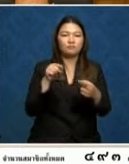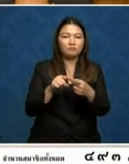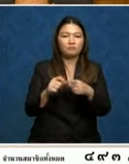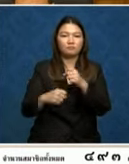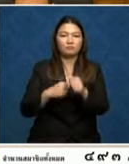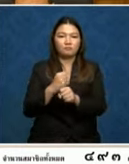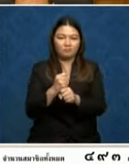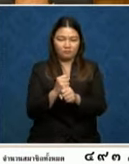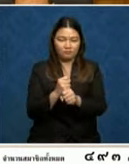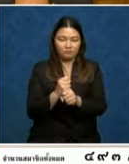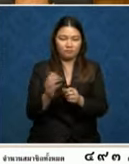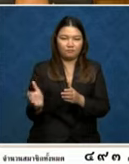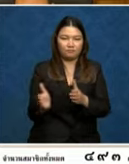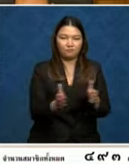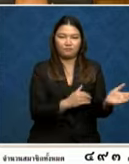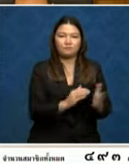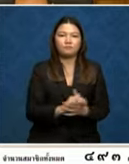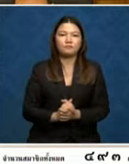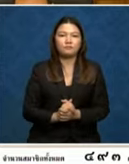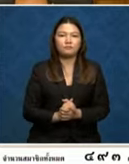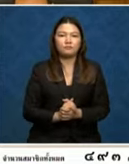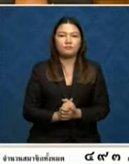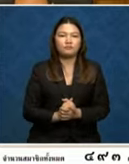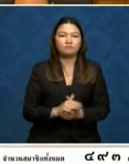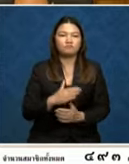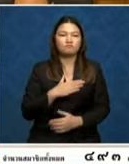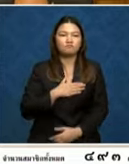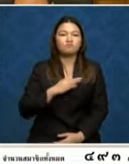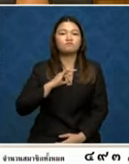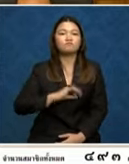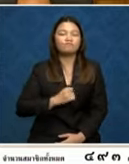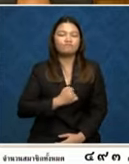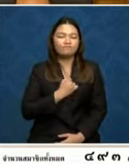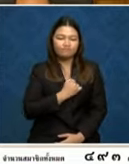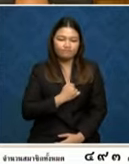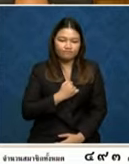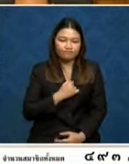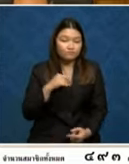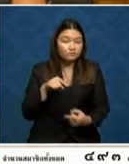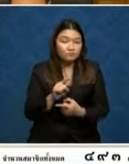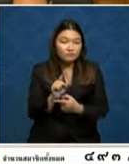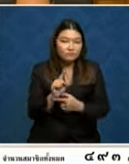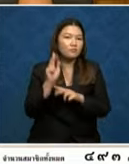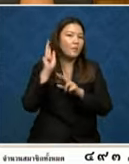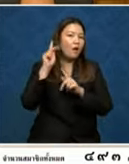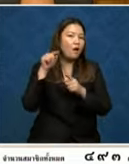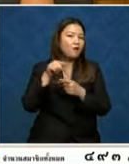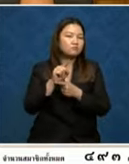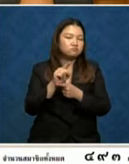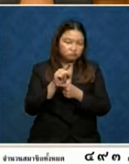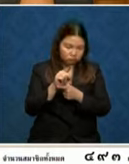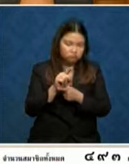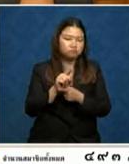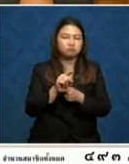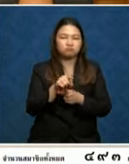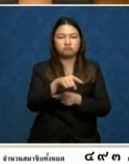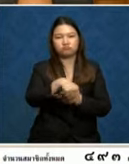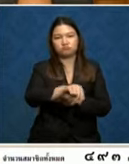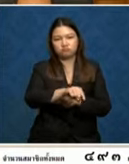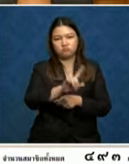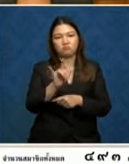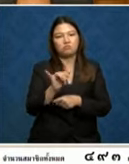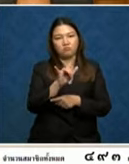ก่อื่นนะครับ ต้องขอแสดงความเสียใจกับ ยาติผู้ที่เสียชีวิต ท